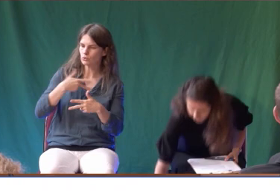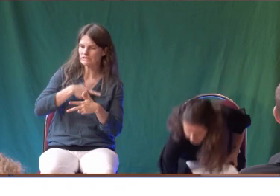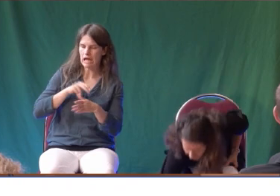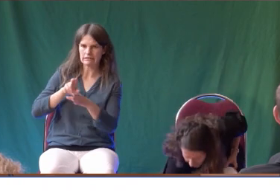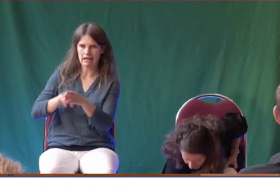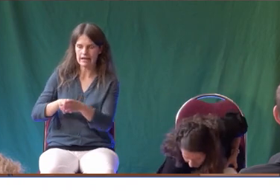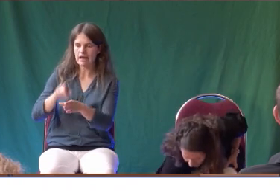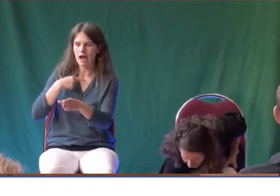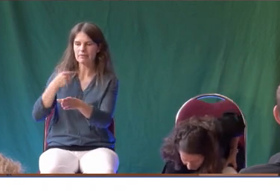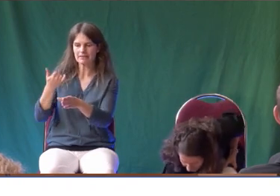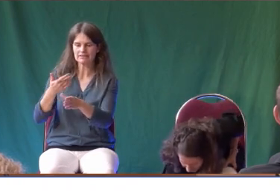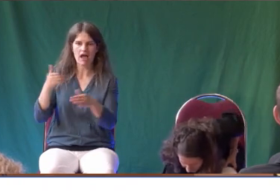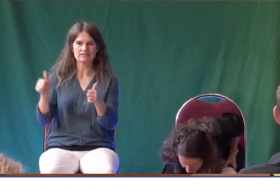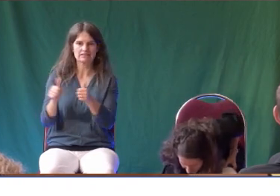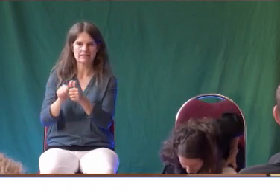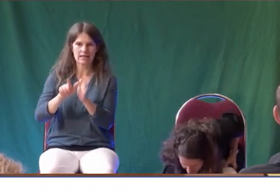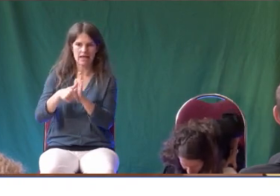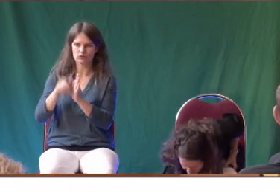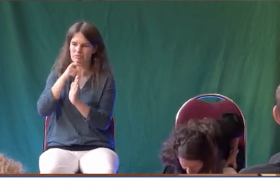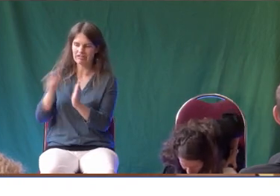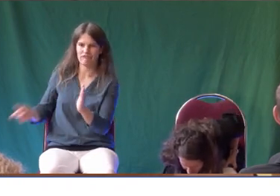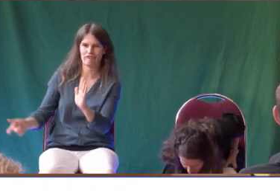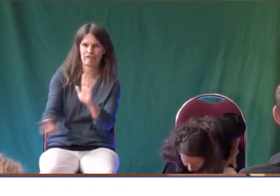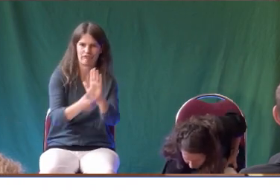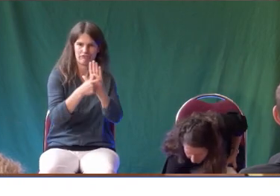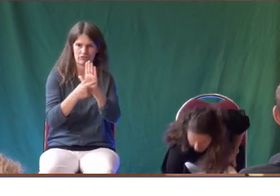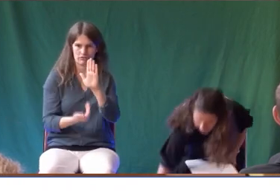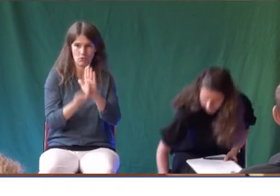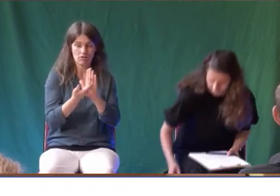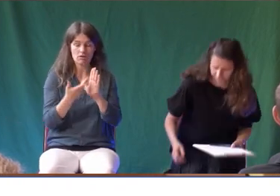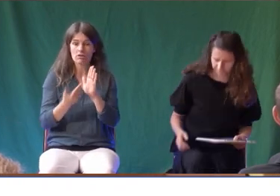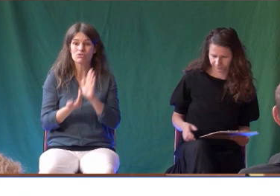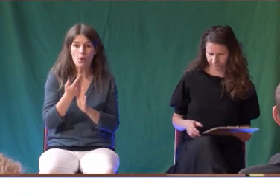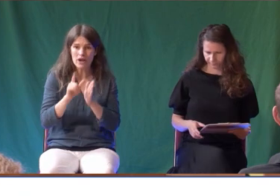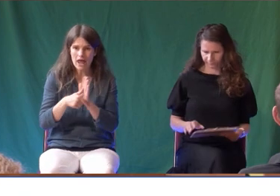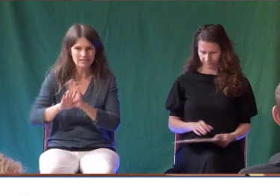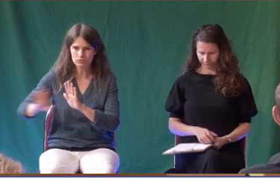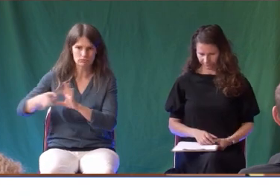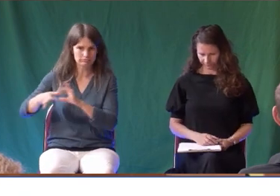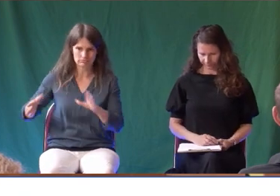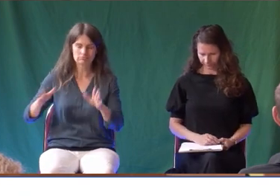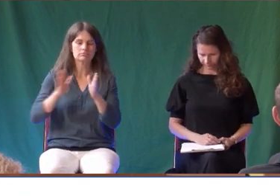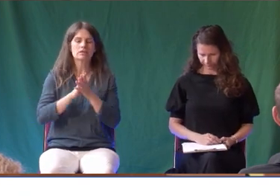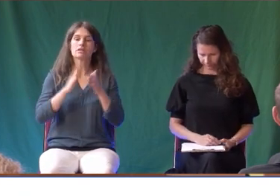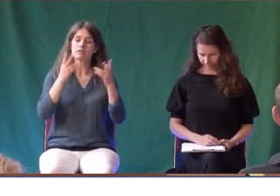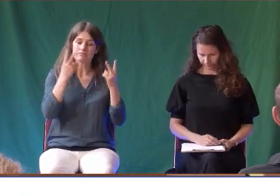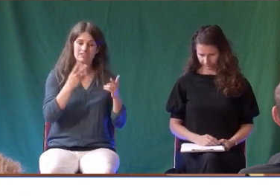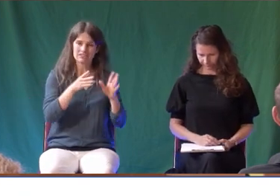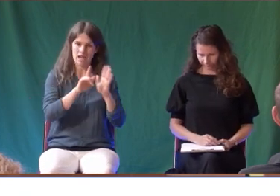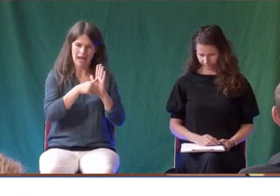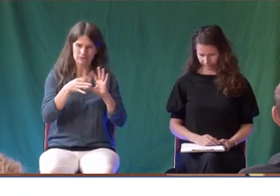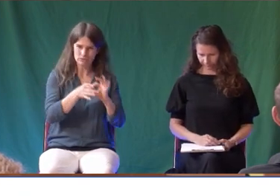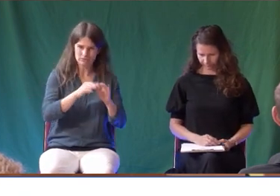Assistenzleistungen eingeführt nicht damit verbunden sind neue Leistungen die entsprechenden Leistungen werden